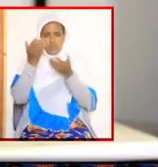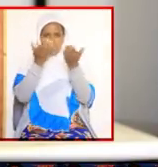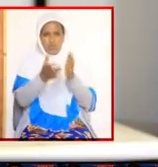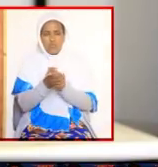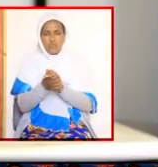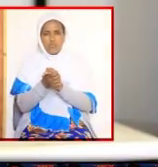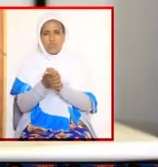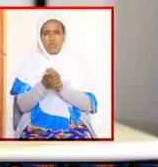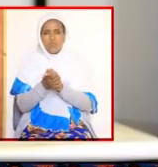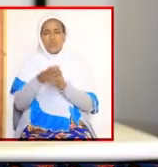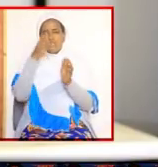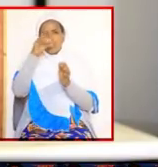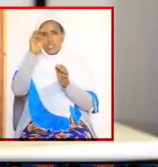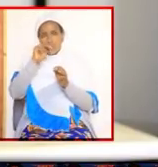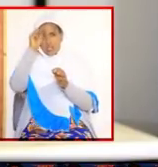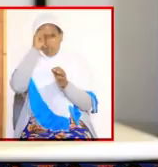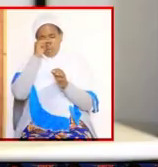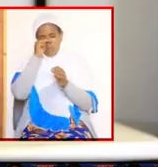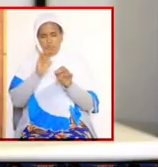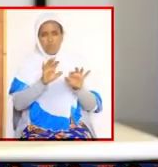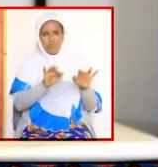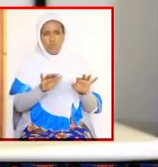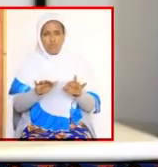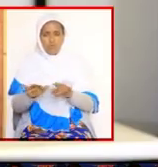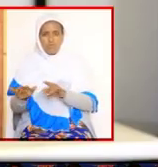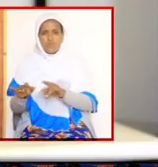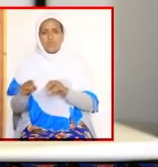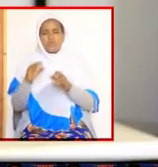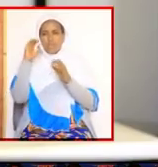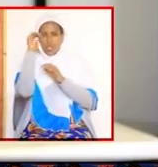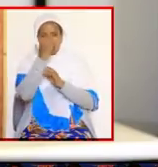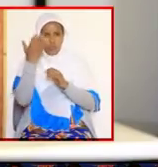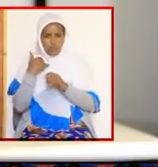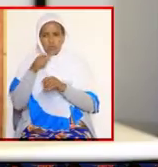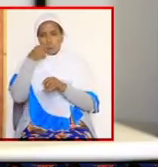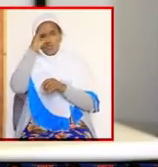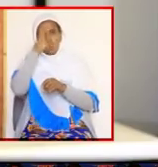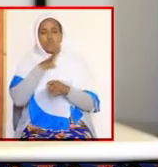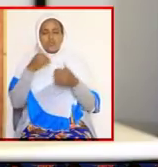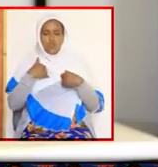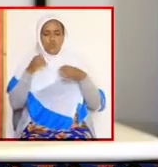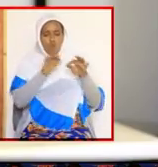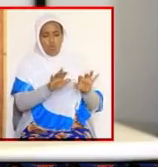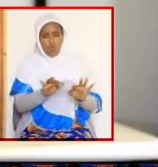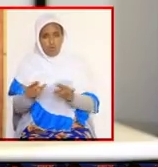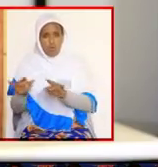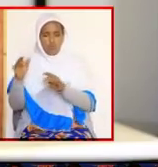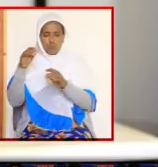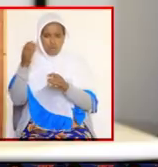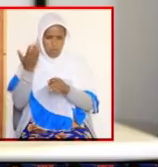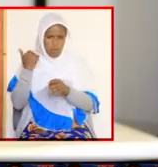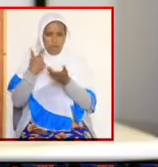እንደው አመክንዮ አድርገው ኪነጥበብስ በኦርጋን ቀርጾ የለም ወይ ከሌስ በኦርጋን ተቀርጾ የለም ወይ የሚሉ ሰዎች አሉ። ኦርጋኑ